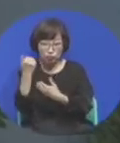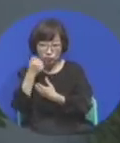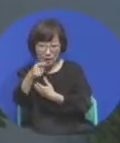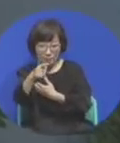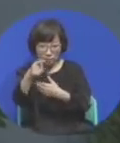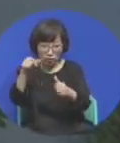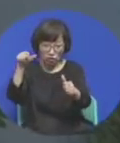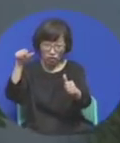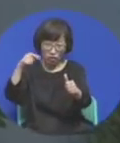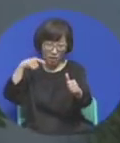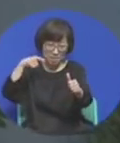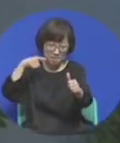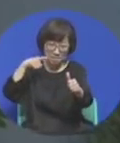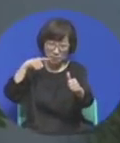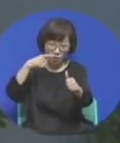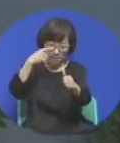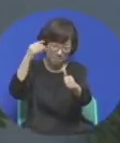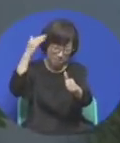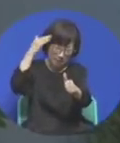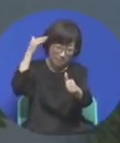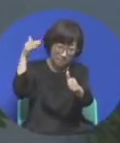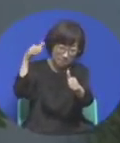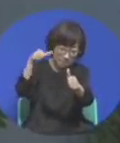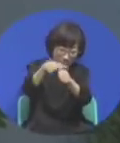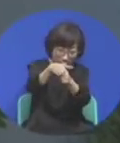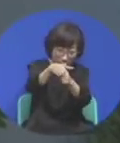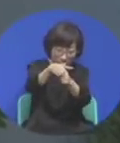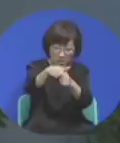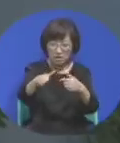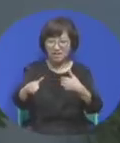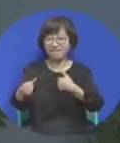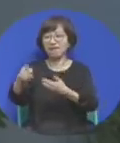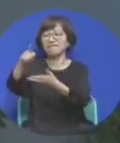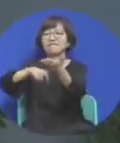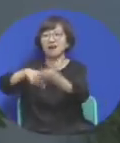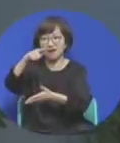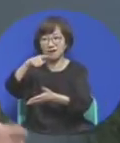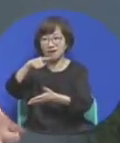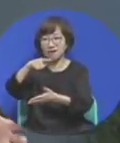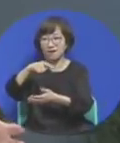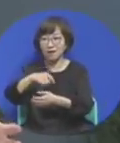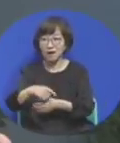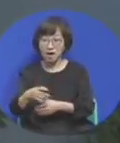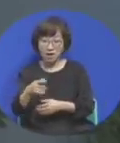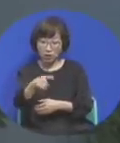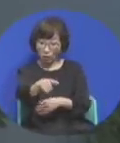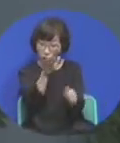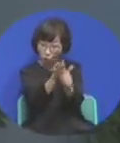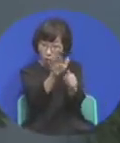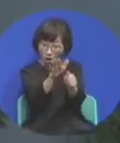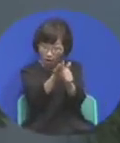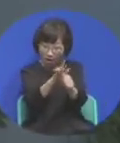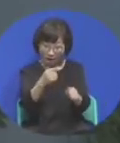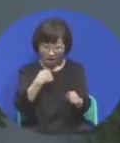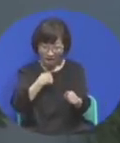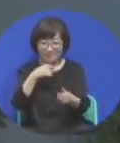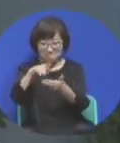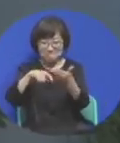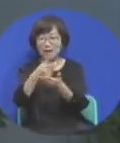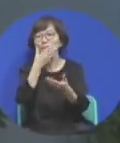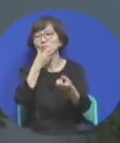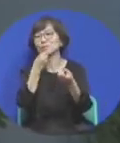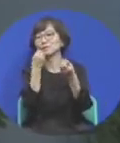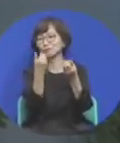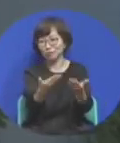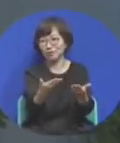내가 저주하겠다. He says, those who dishonor you, I will curse. 너를 도우는 자가 있냐? 내가 축복하겠다. Is there anyone